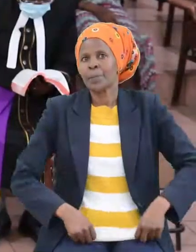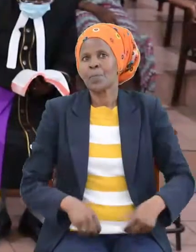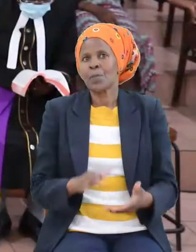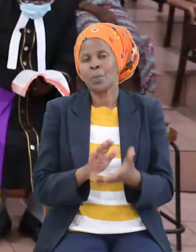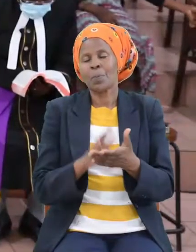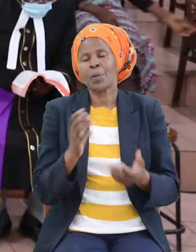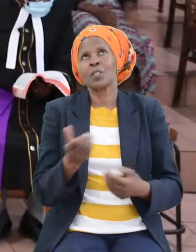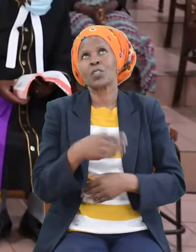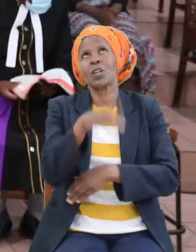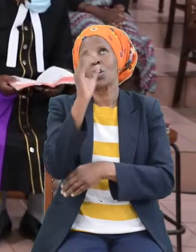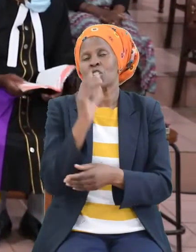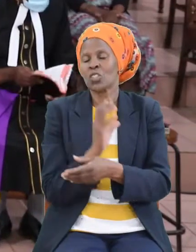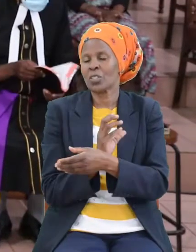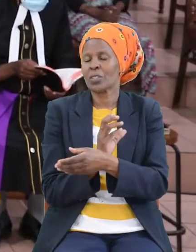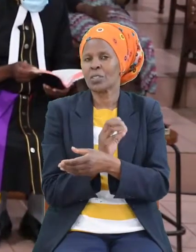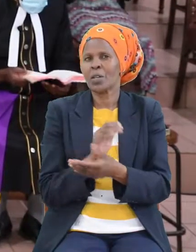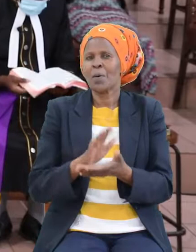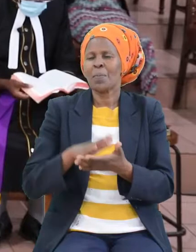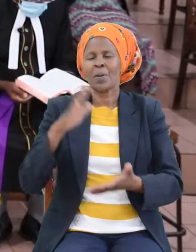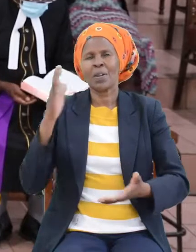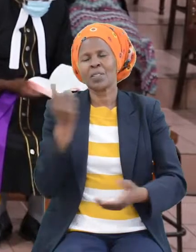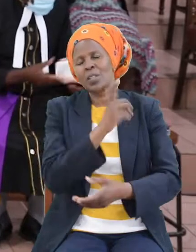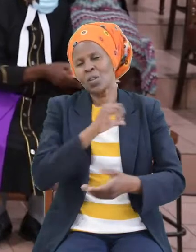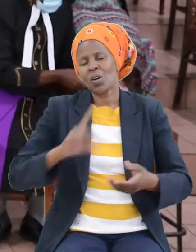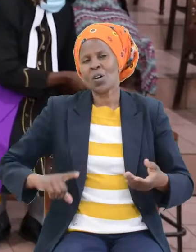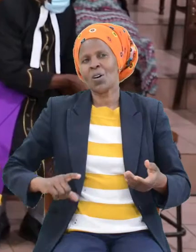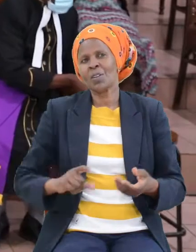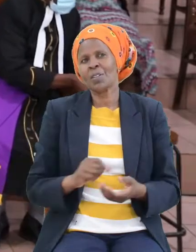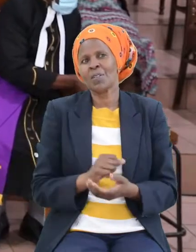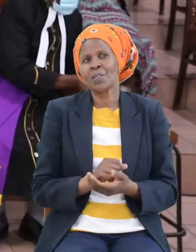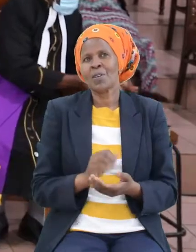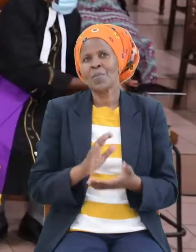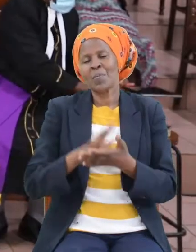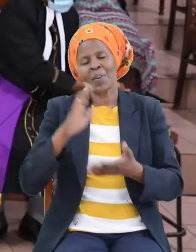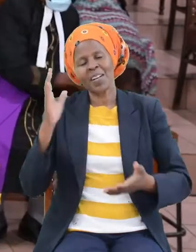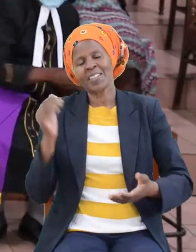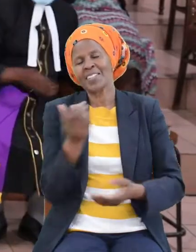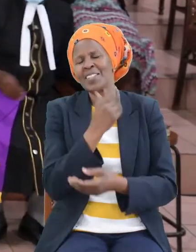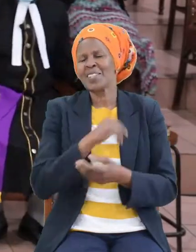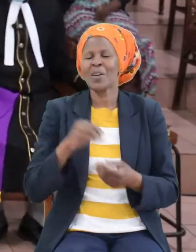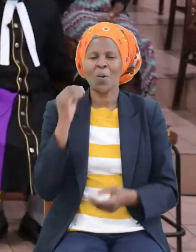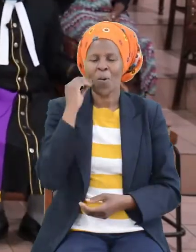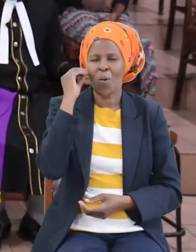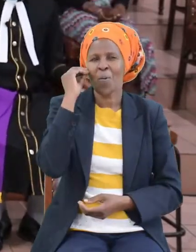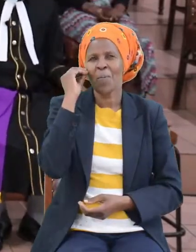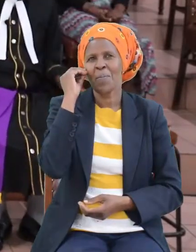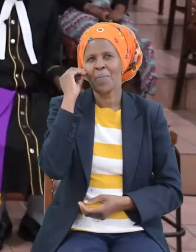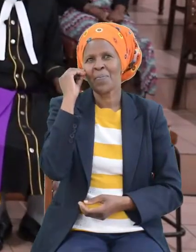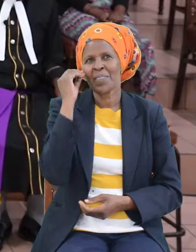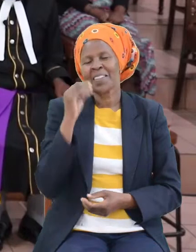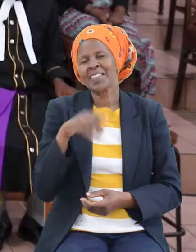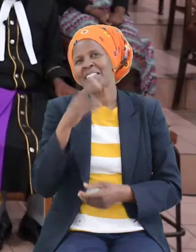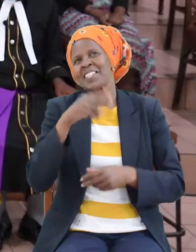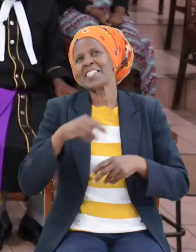Bwana Yesu asifiwe church. Bwana Yesu asifiwe. Ah, Bwana Yesu asifiwe uko nyumbani. Uko